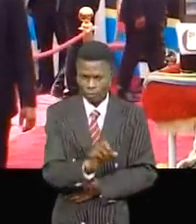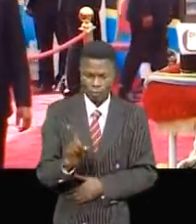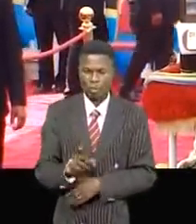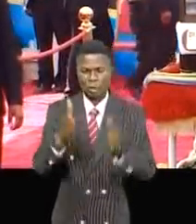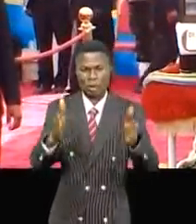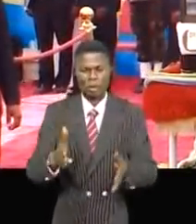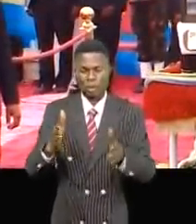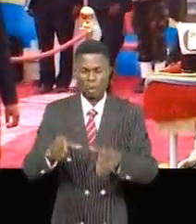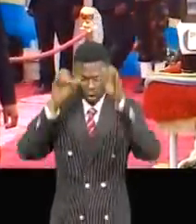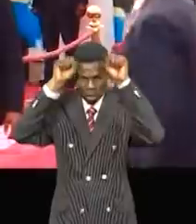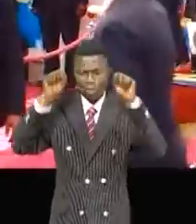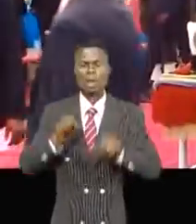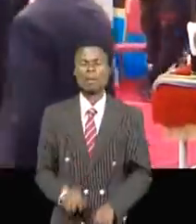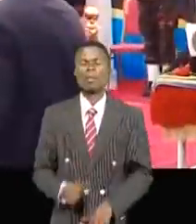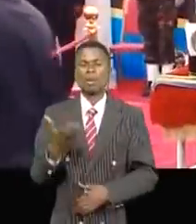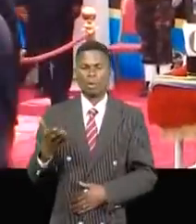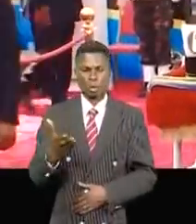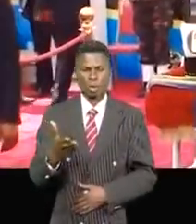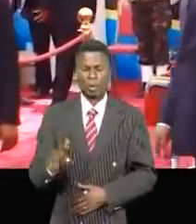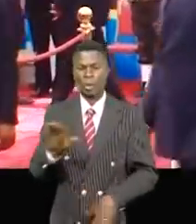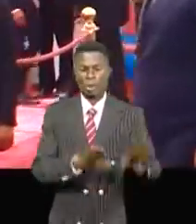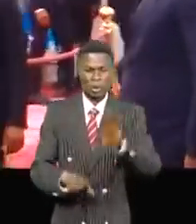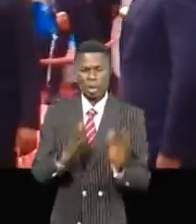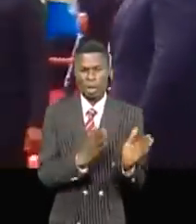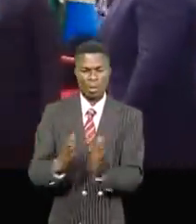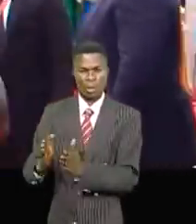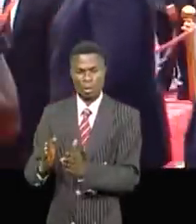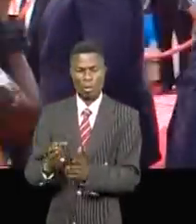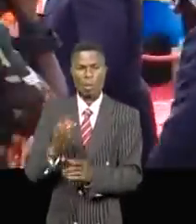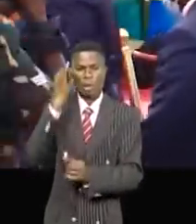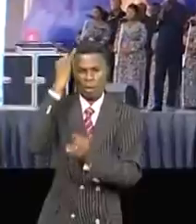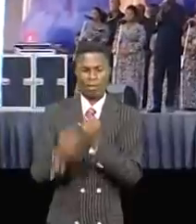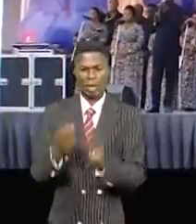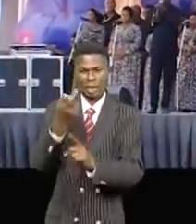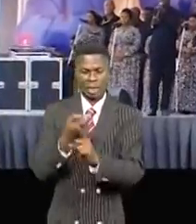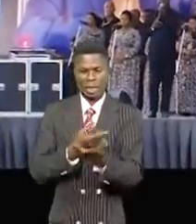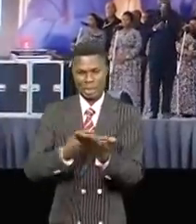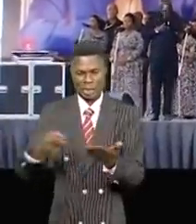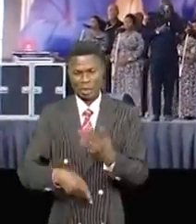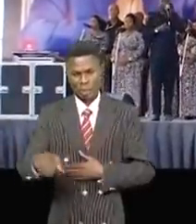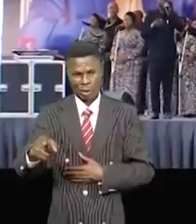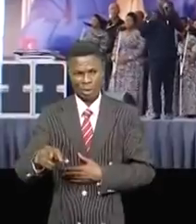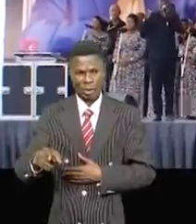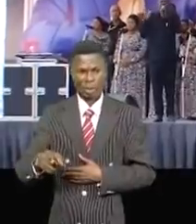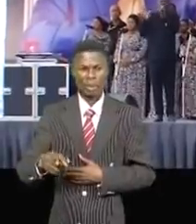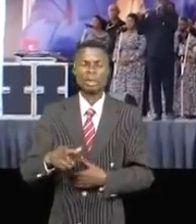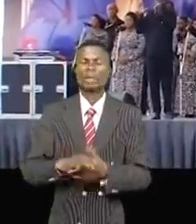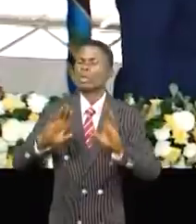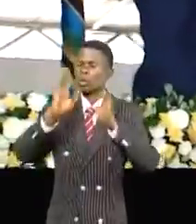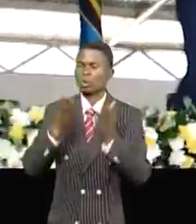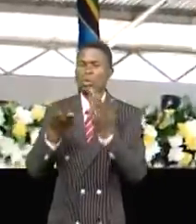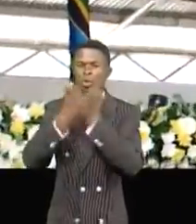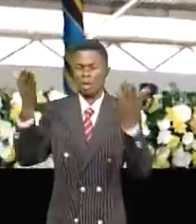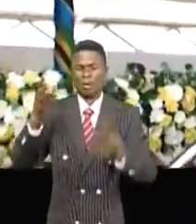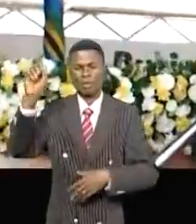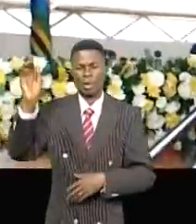dépouille mortelle de l'illustre disparu. Sa mise en terre est prévue en fin de semaine, après des hommages des forces vives dans d'autres villes de